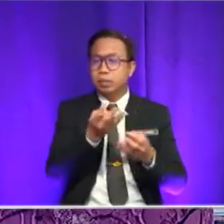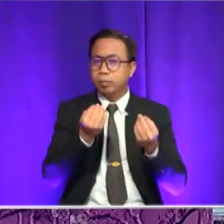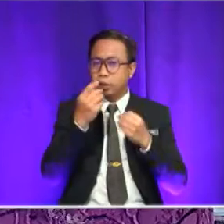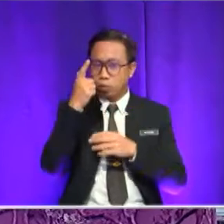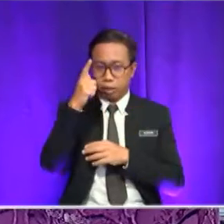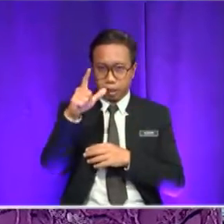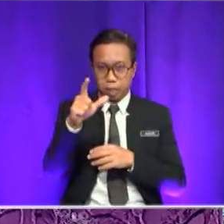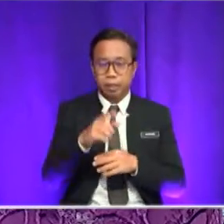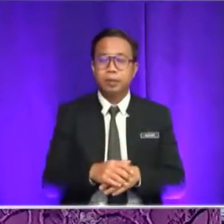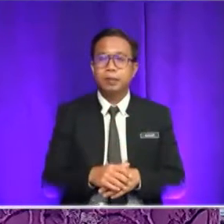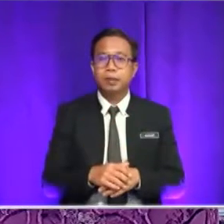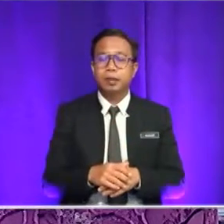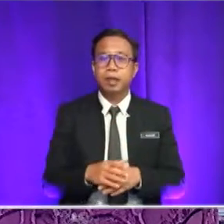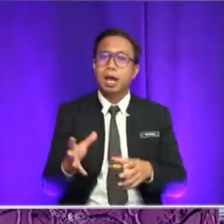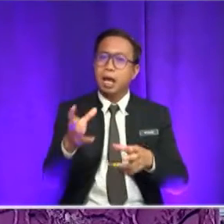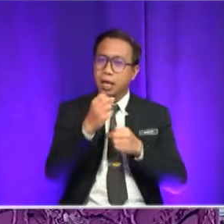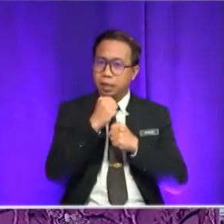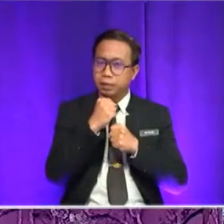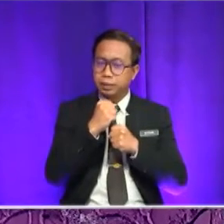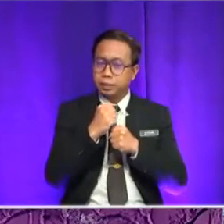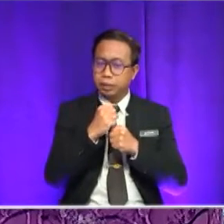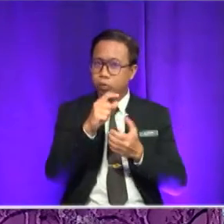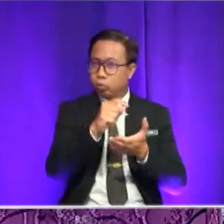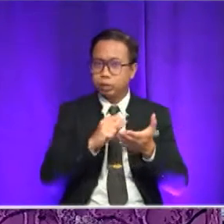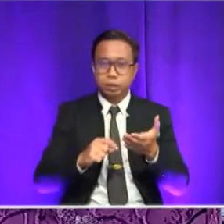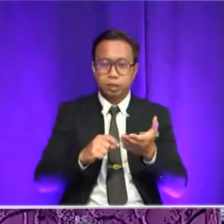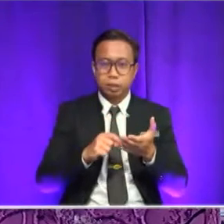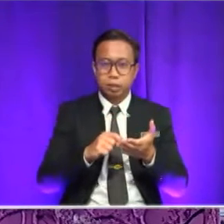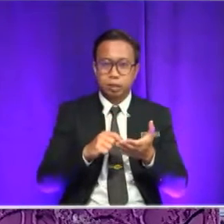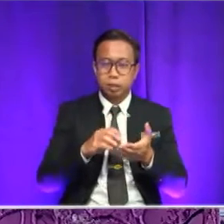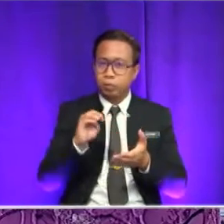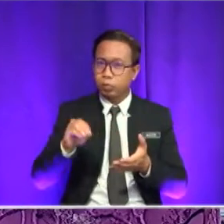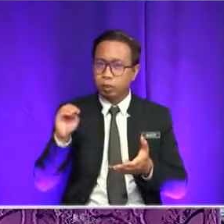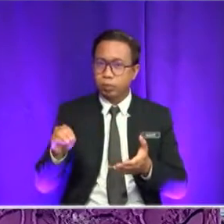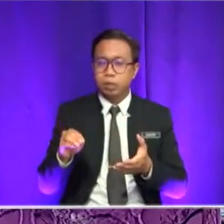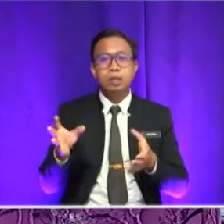ni hasil penulisan murid yang dapat